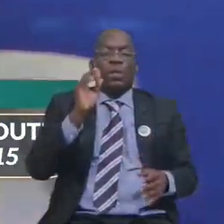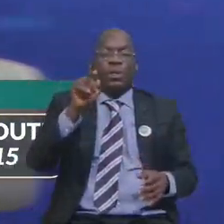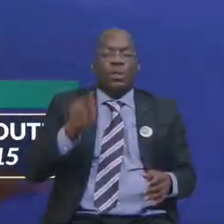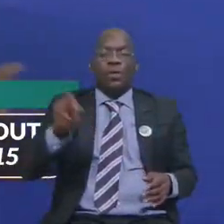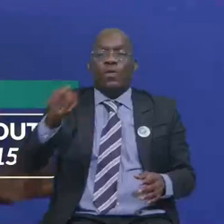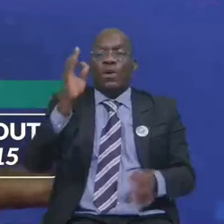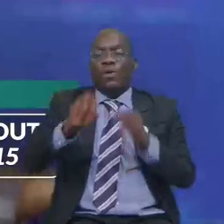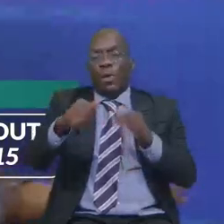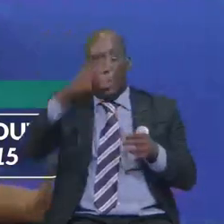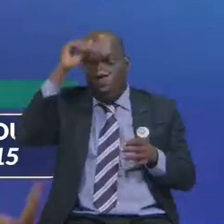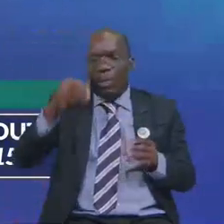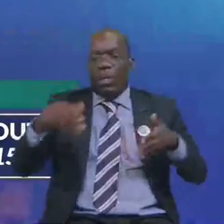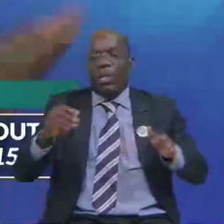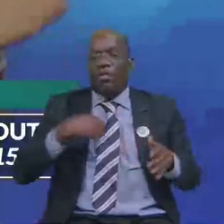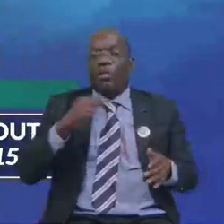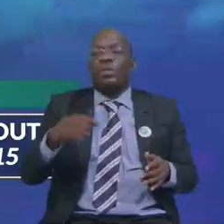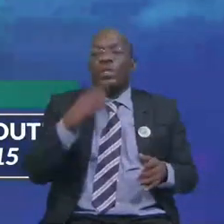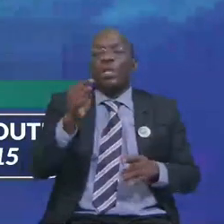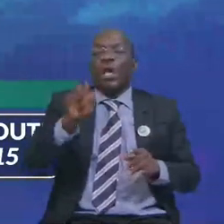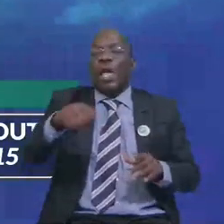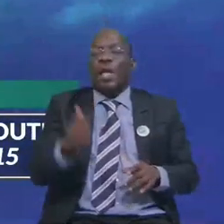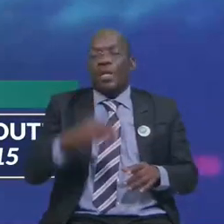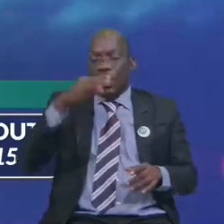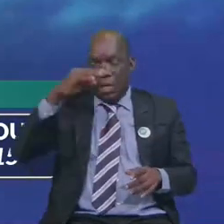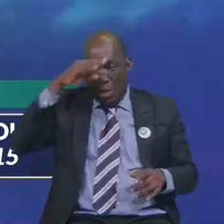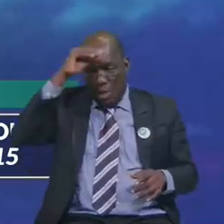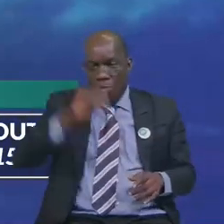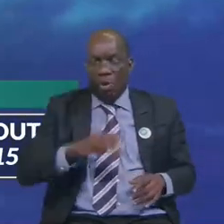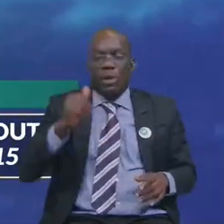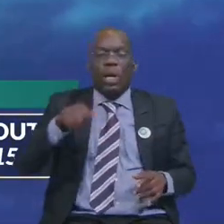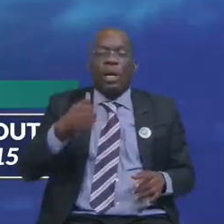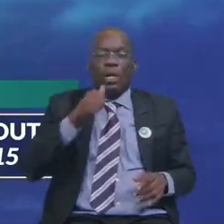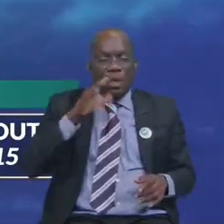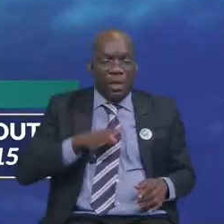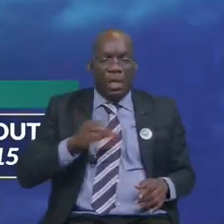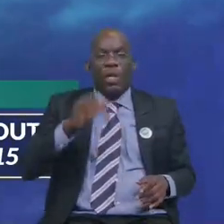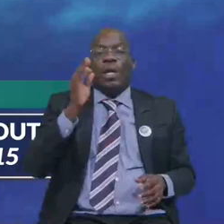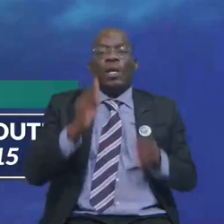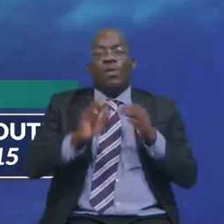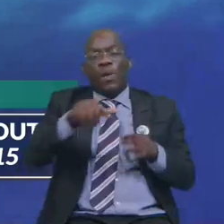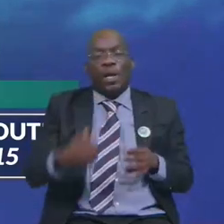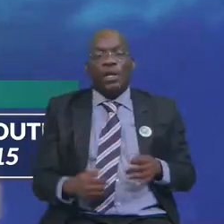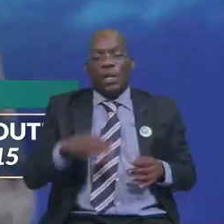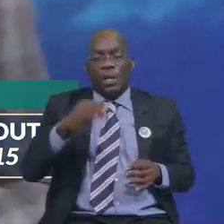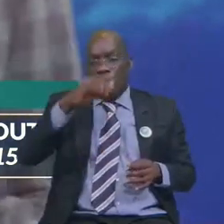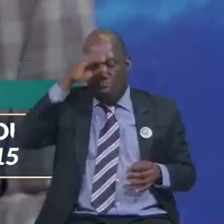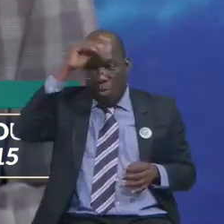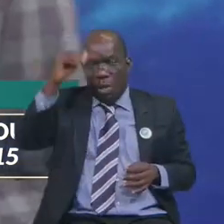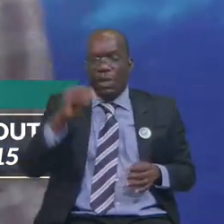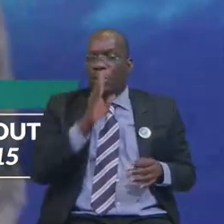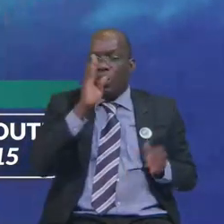laisse-moi si un garçon signifie si quelqu'un est en Christ il est une nouvelle